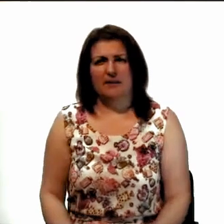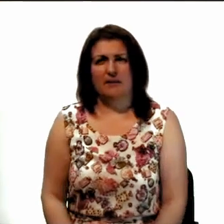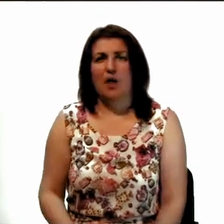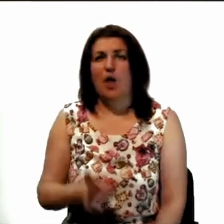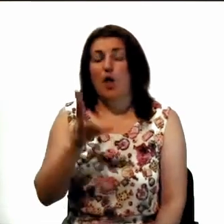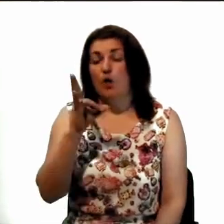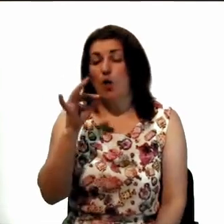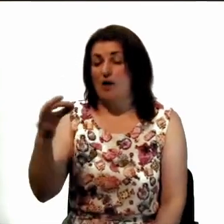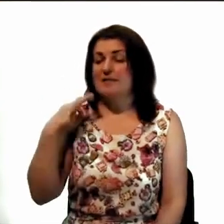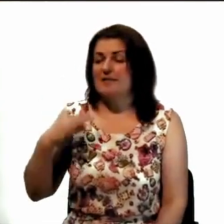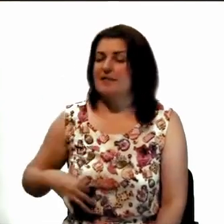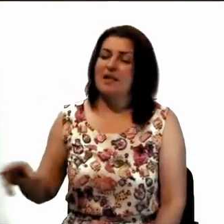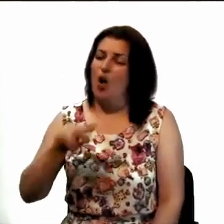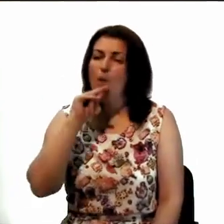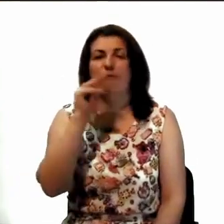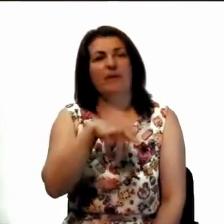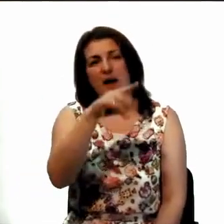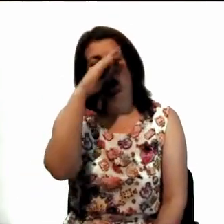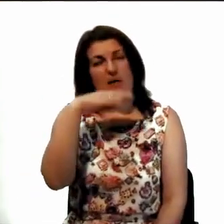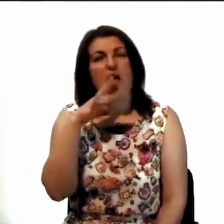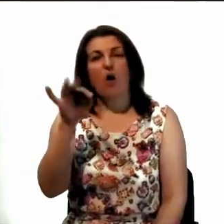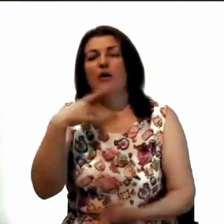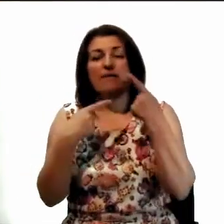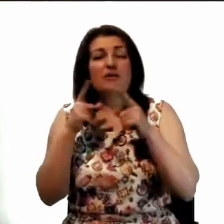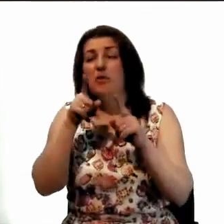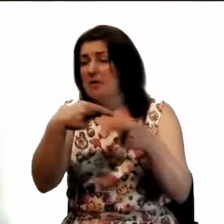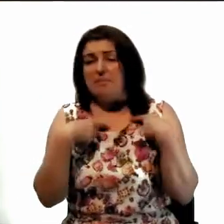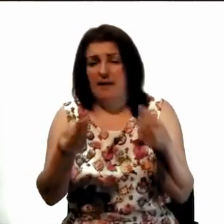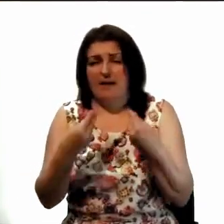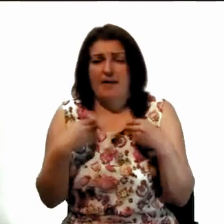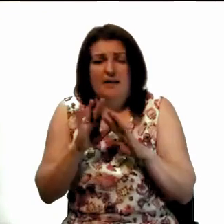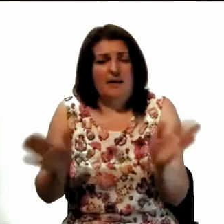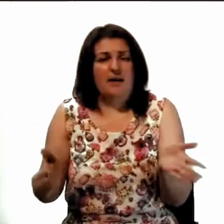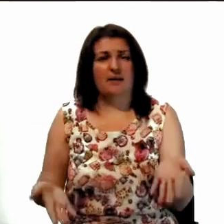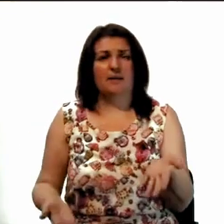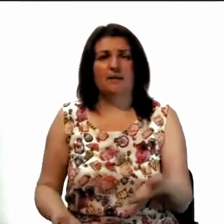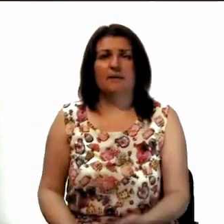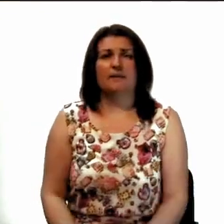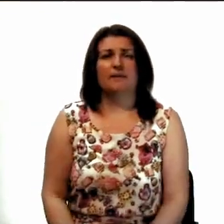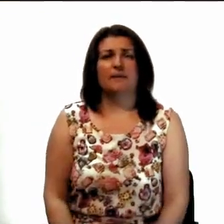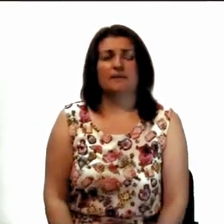И он, сын обвиняет отца. Он говорит, ты мне не дал.